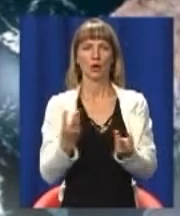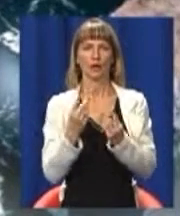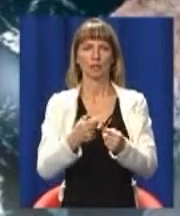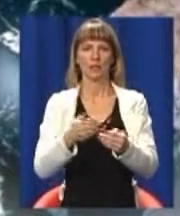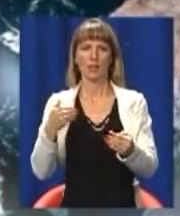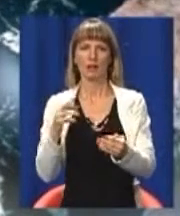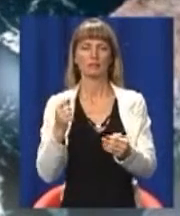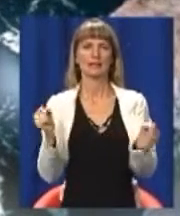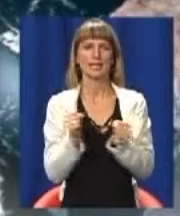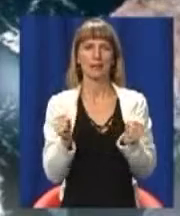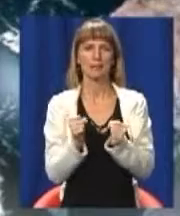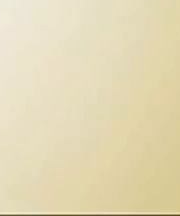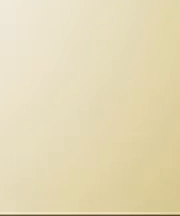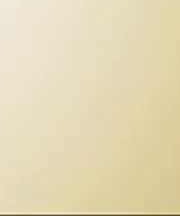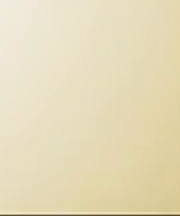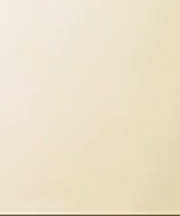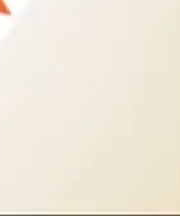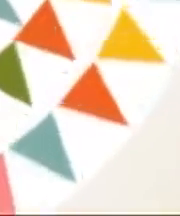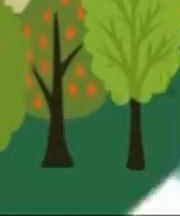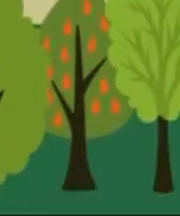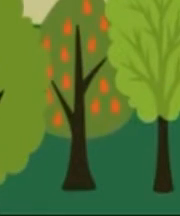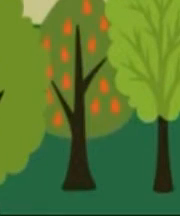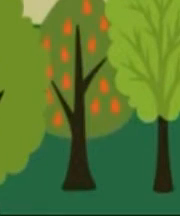далі замерзли б у льодовиках.